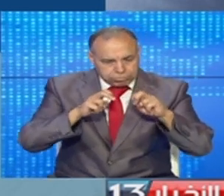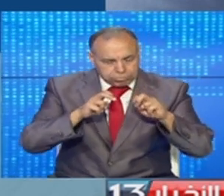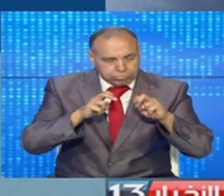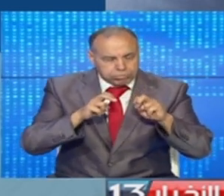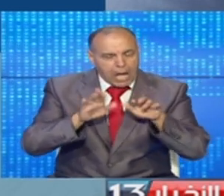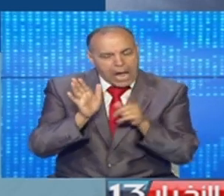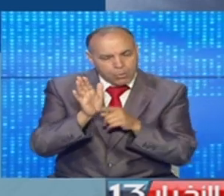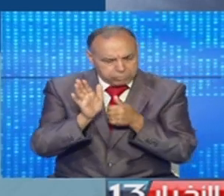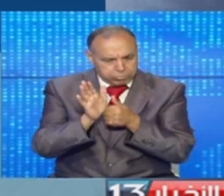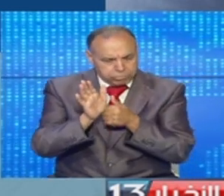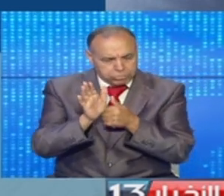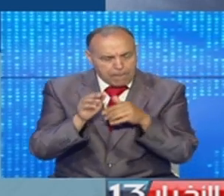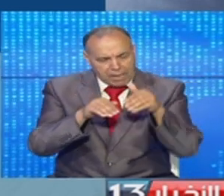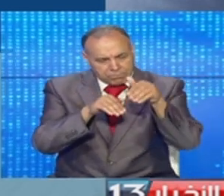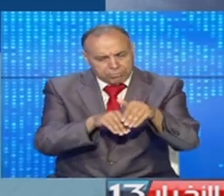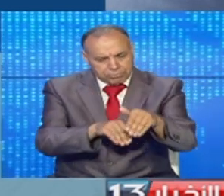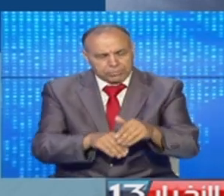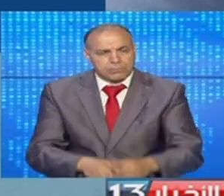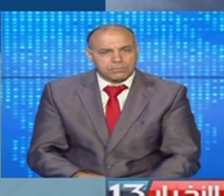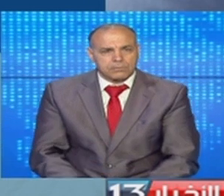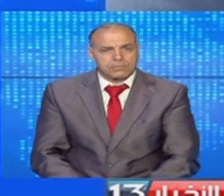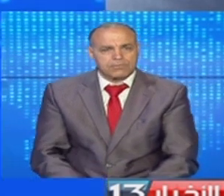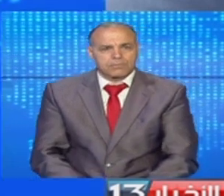هذه الإجراءات دفنها.